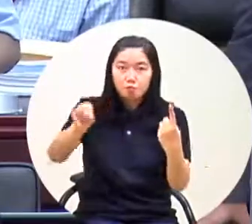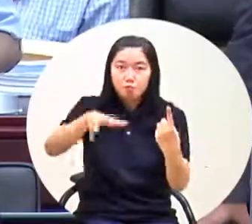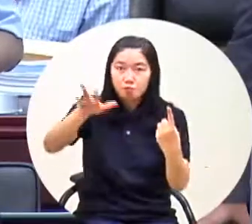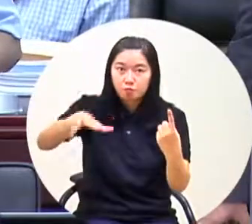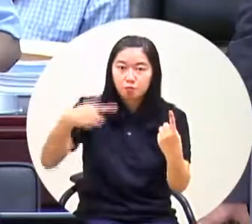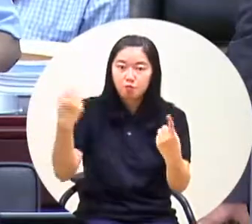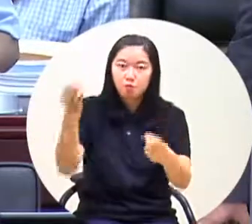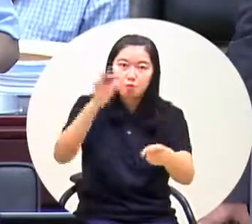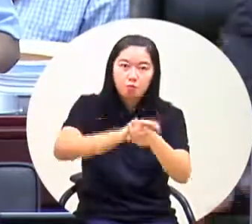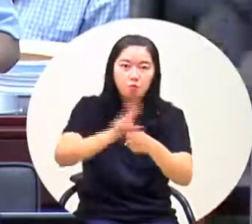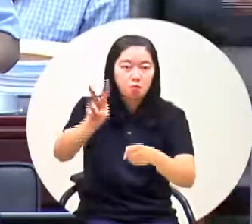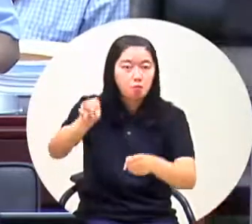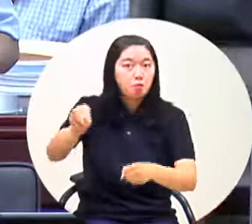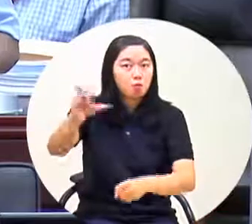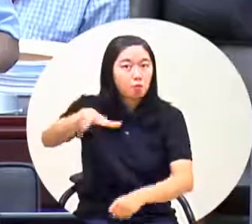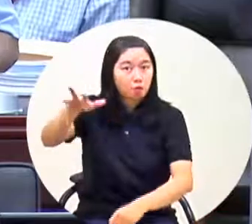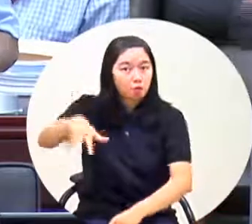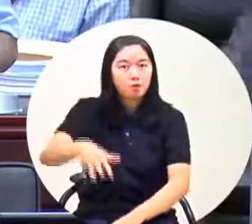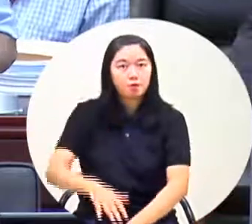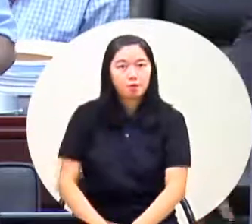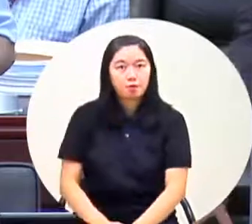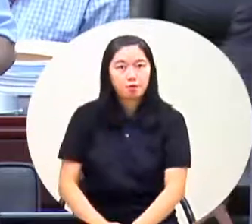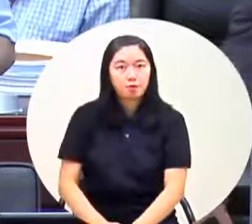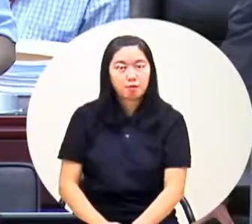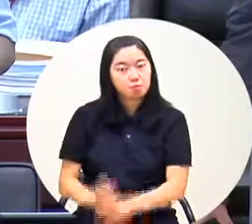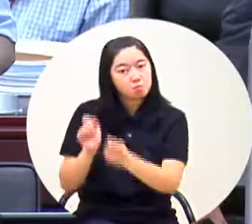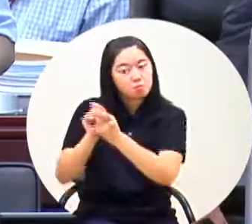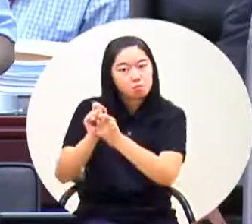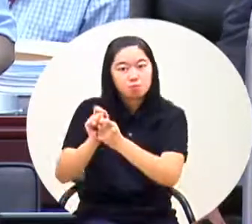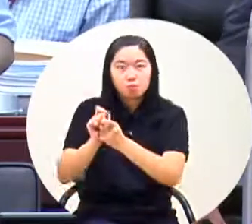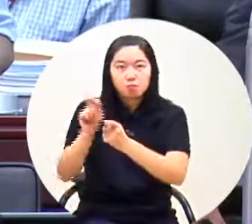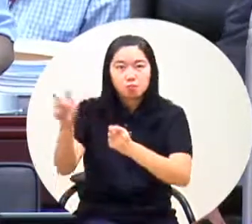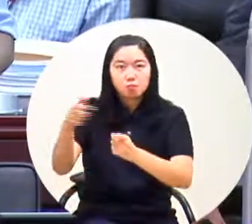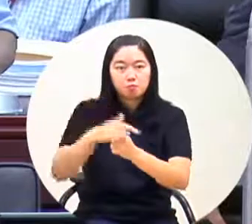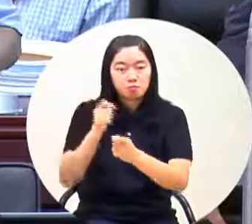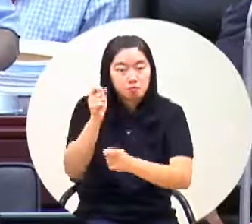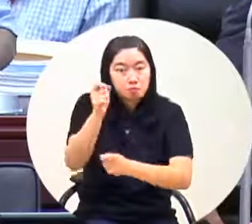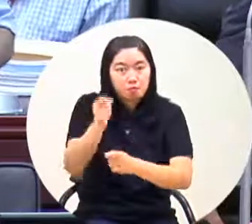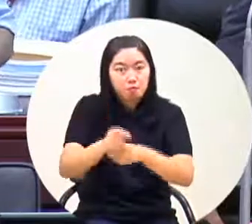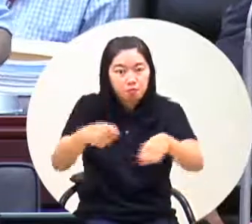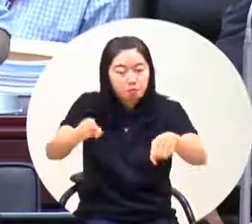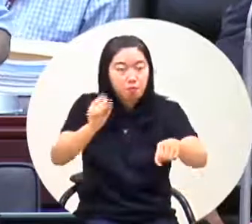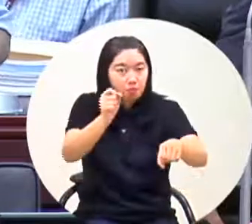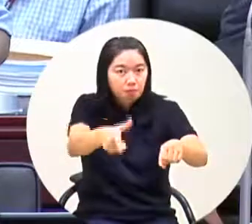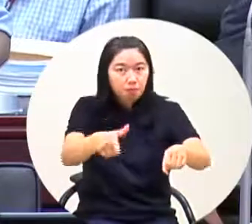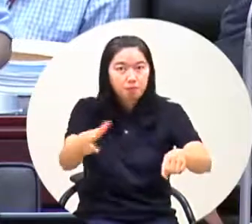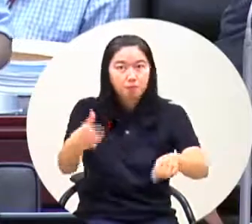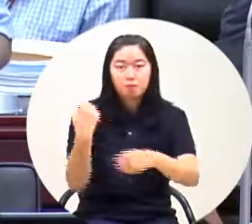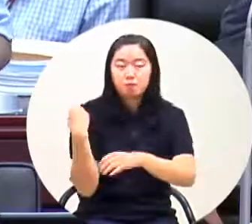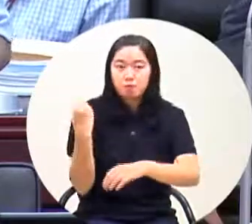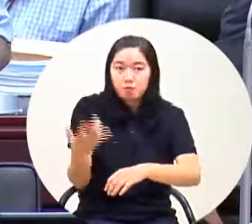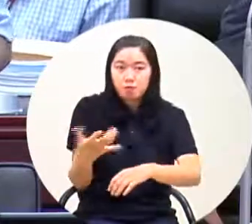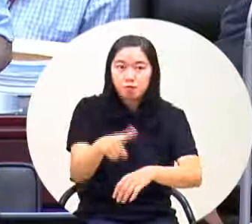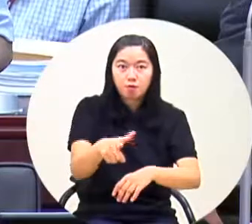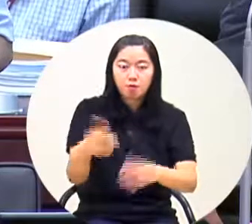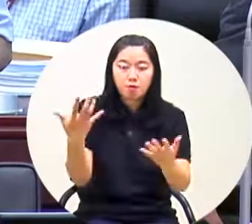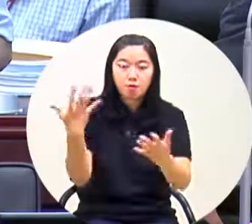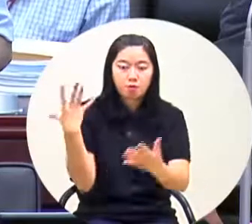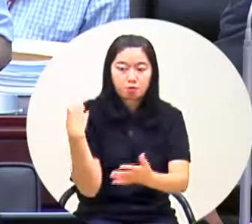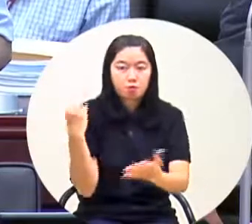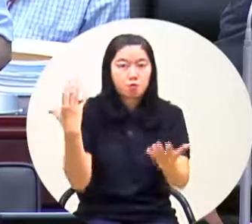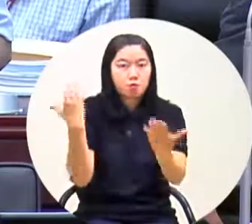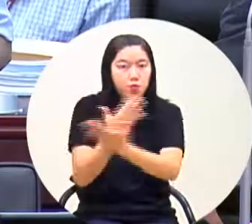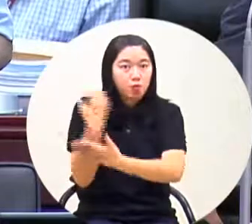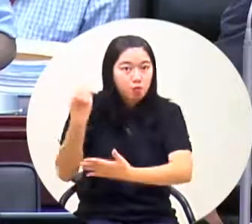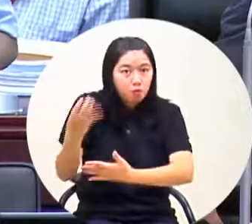28000，28000以目前来讲的话，他买了目前包含这些新购跟汰换的，大概整个